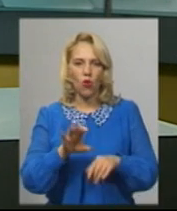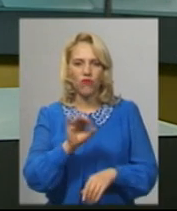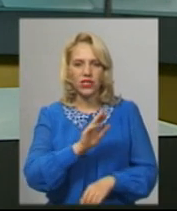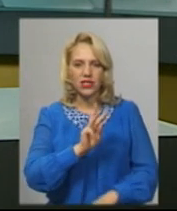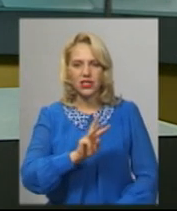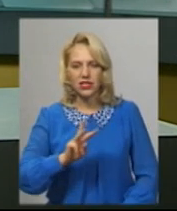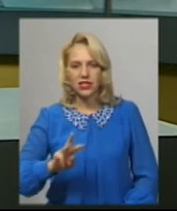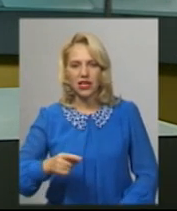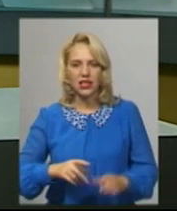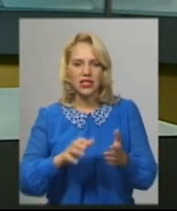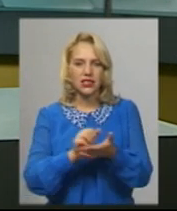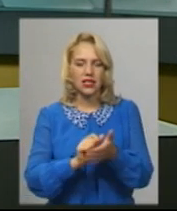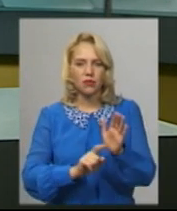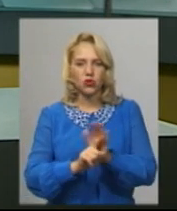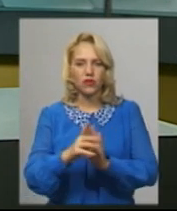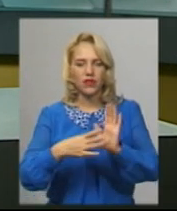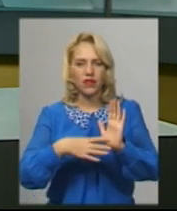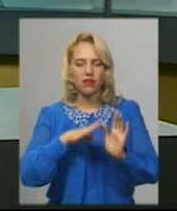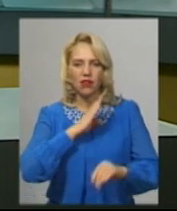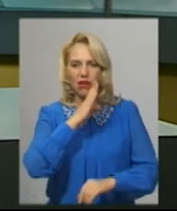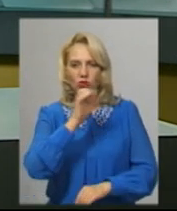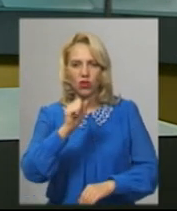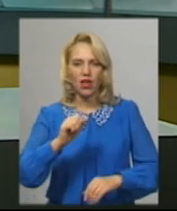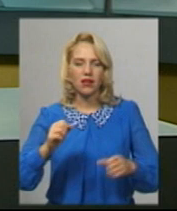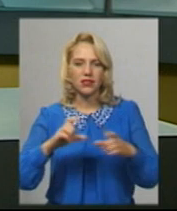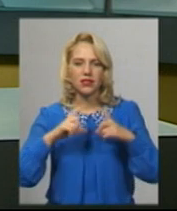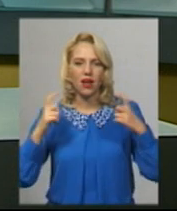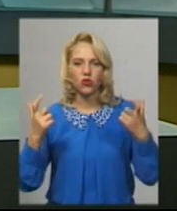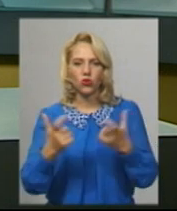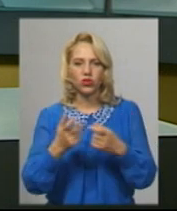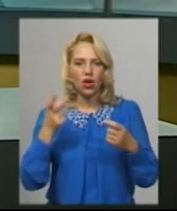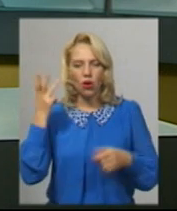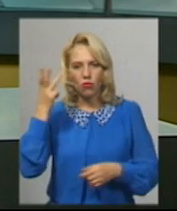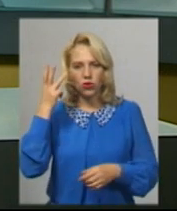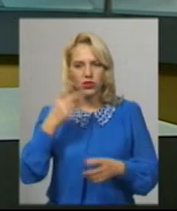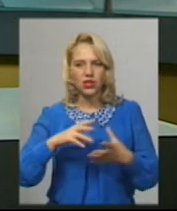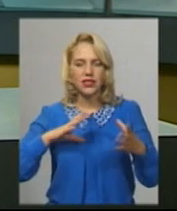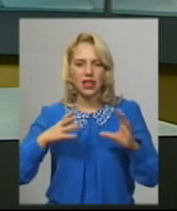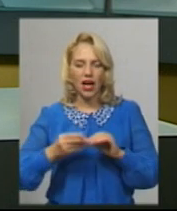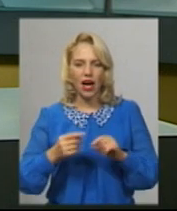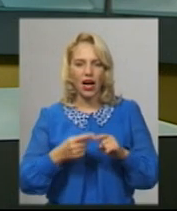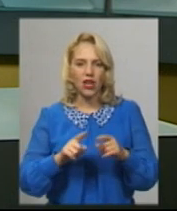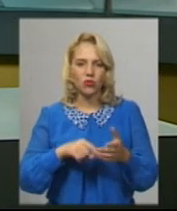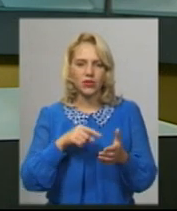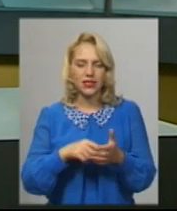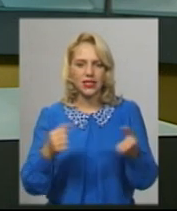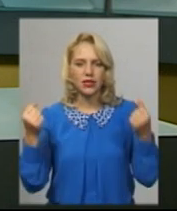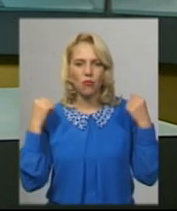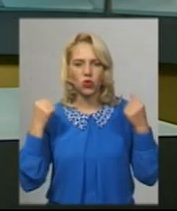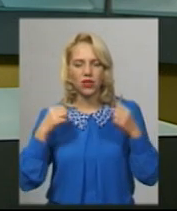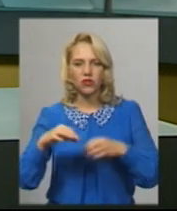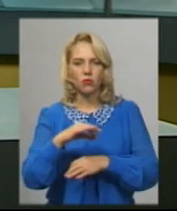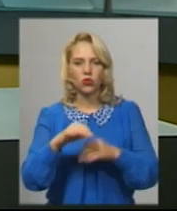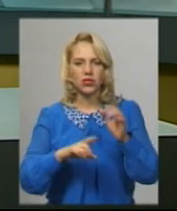ради. Заняття розпочнеться завтра о 9 ранку на стадіоні «Поділля». Нагадаю, загальноміський спортивний проєкт «Фітнес-сіті» стартував